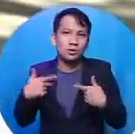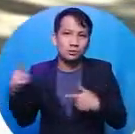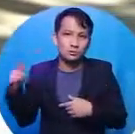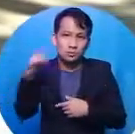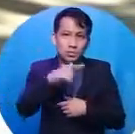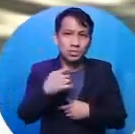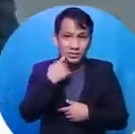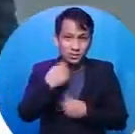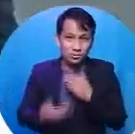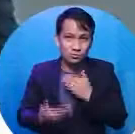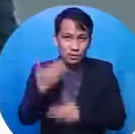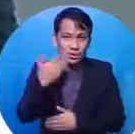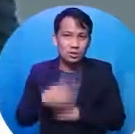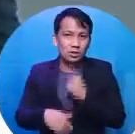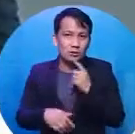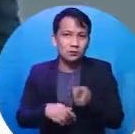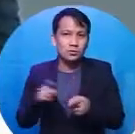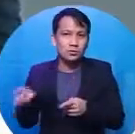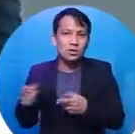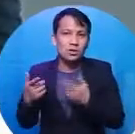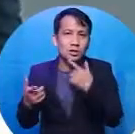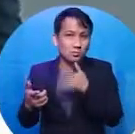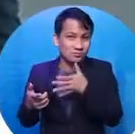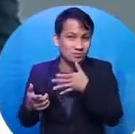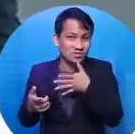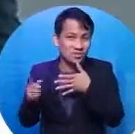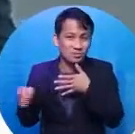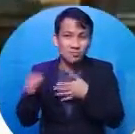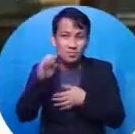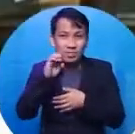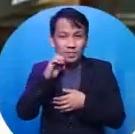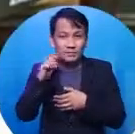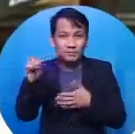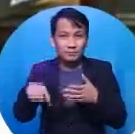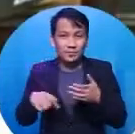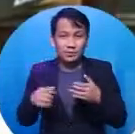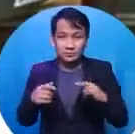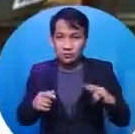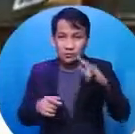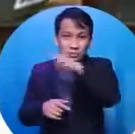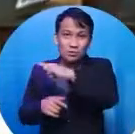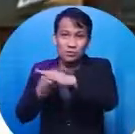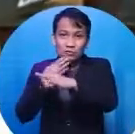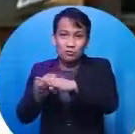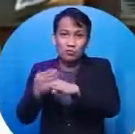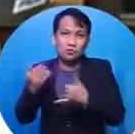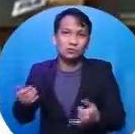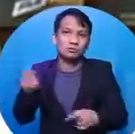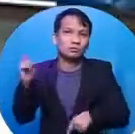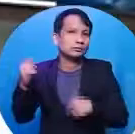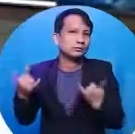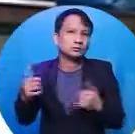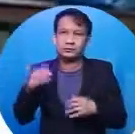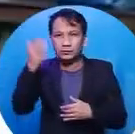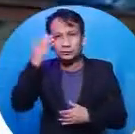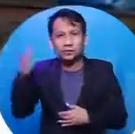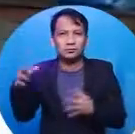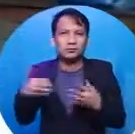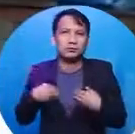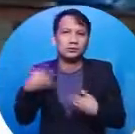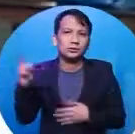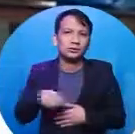nila kaninang umaga. Rafi, si Nanay Emilet Bukani naman, may flight sana patungong Bacolod ngayong araw pero hindi rin niya alam